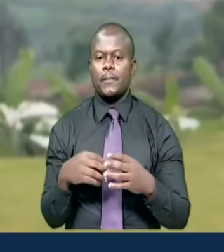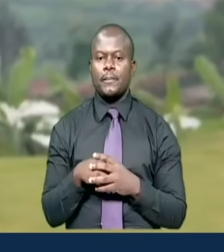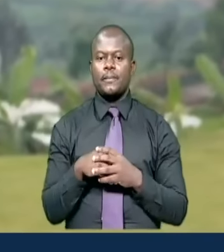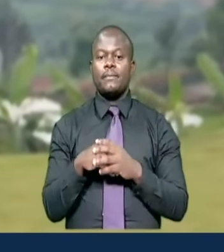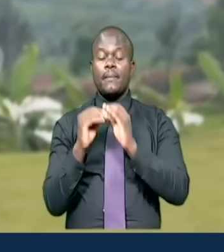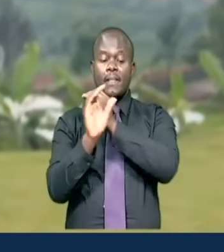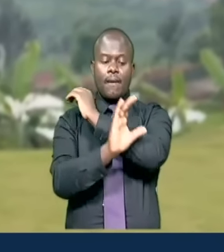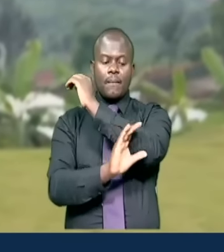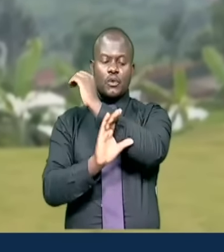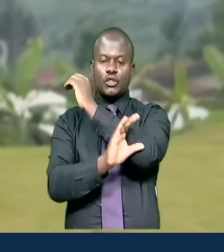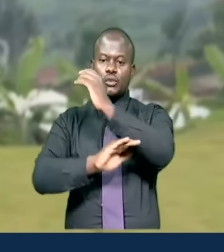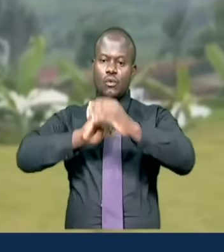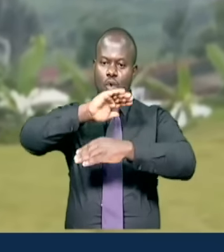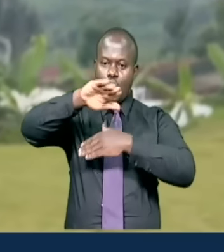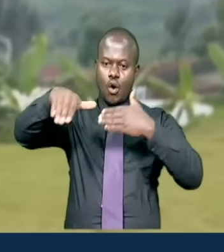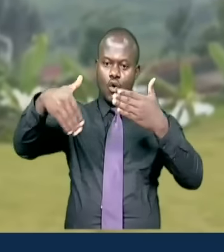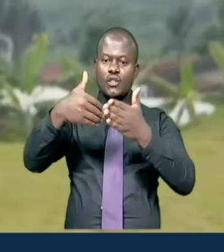hose dufite ingo